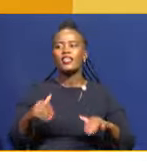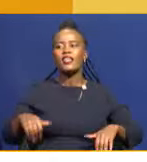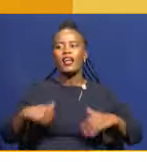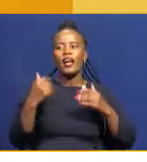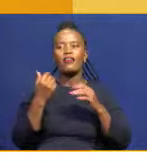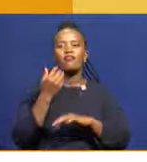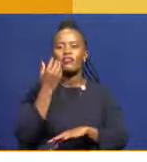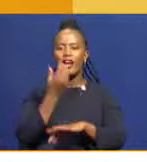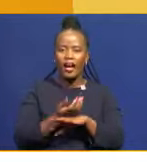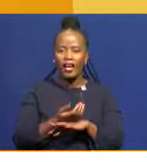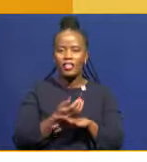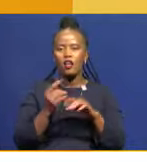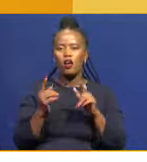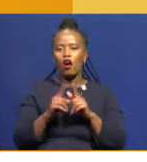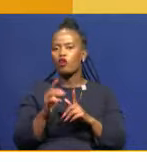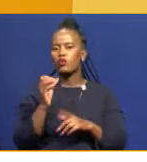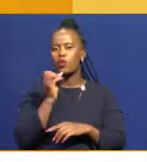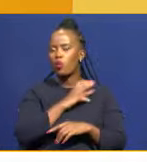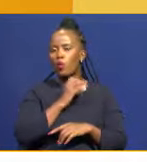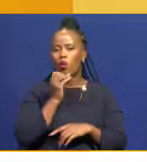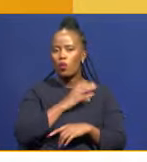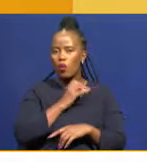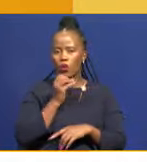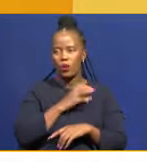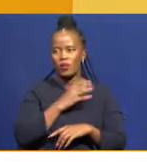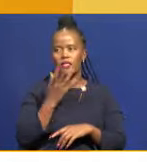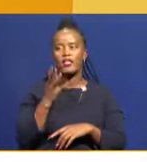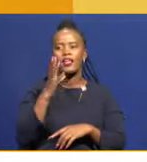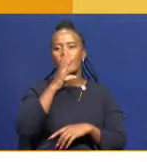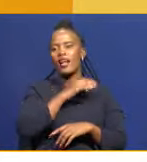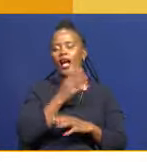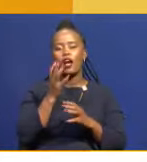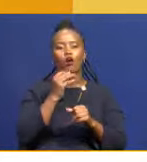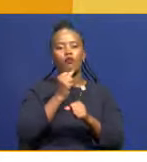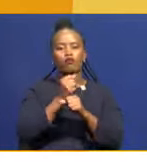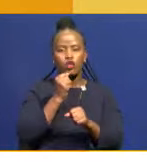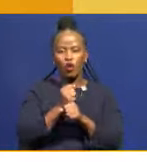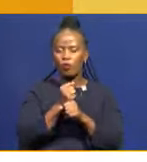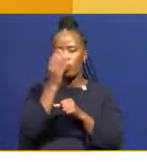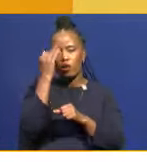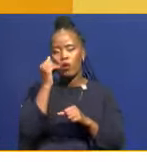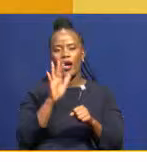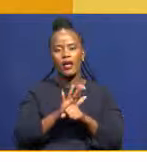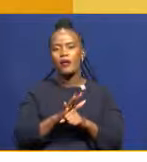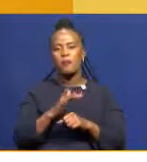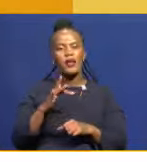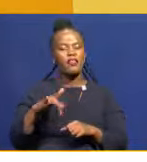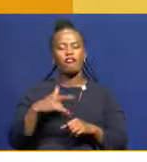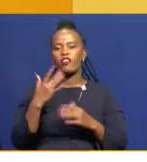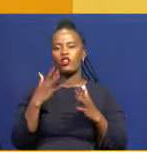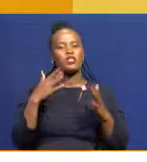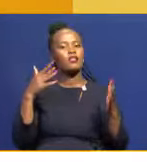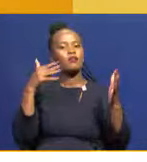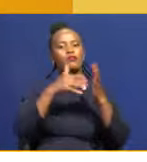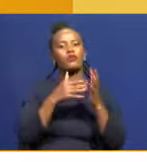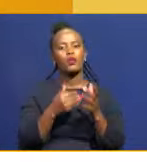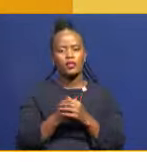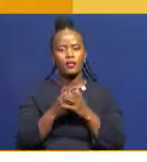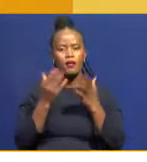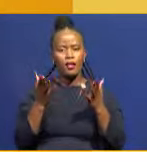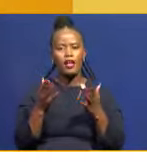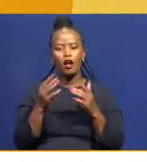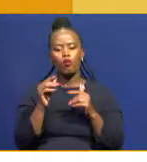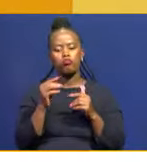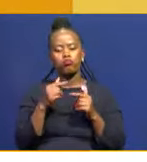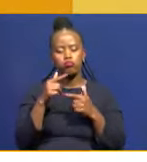kwamba wakalalamika kwamba ukosefu wa ajira ndio pia iliwatia moyo zaidi kuweza kujitokeza na kuweza kupinga. Je, tunaposonga